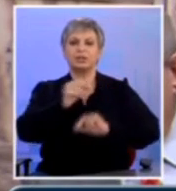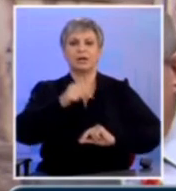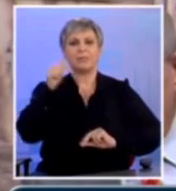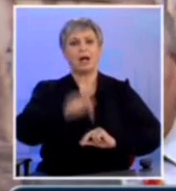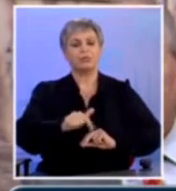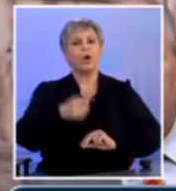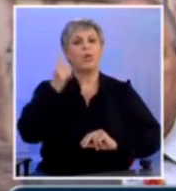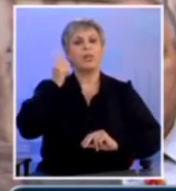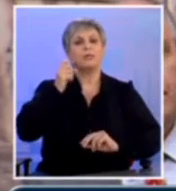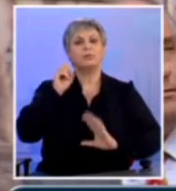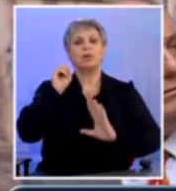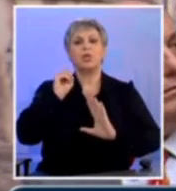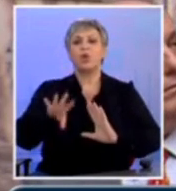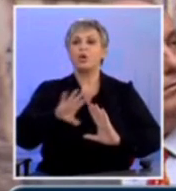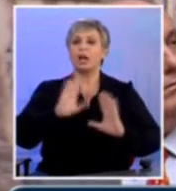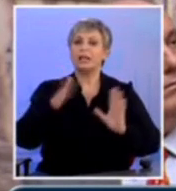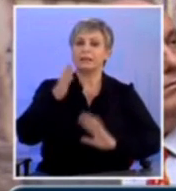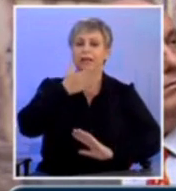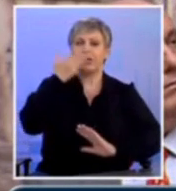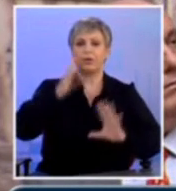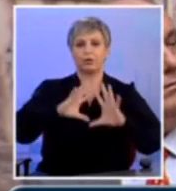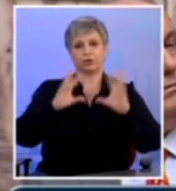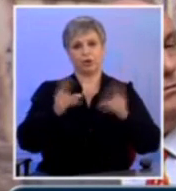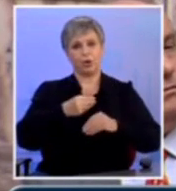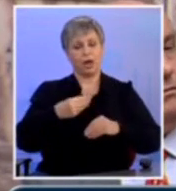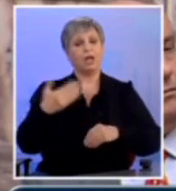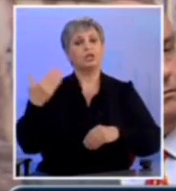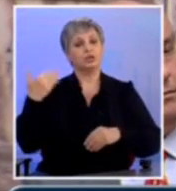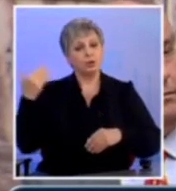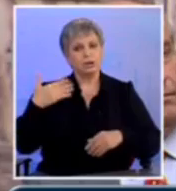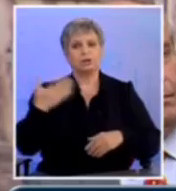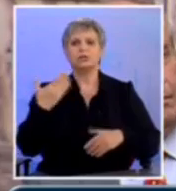εξαγνίζονται και να εξοραίζονται δραματικές πολιτικές που ασκήθηκαν απέναντι στον